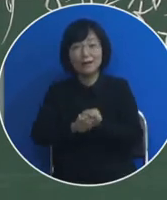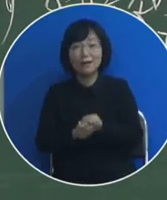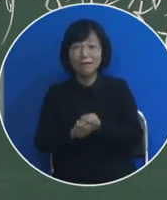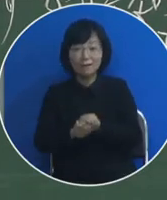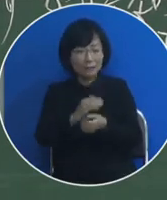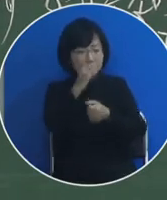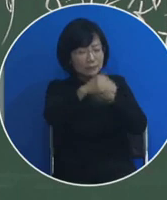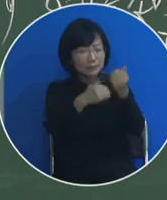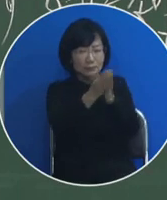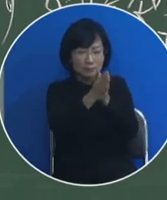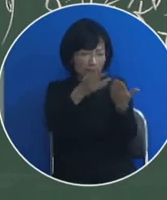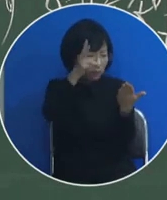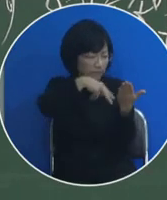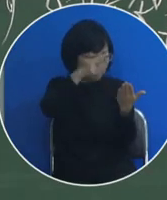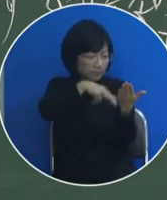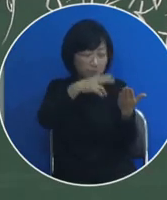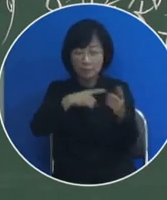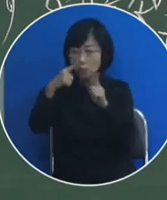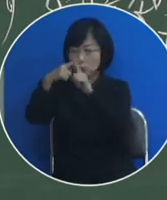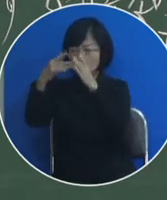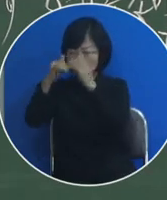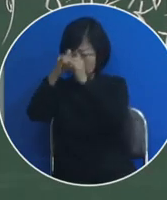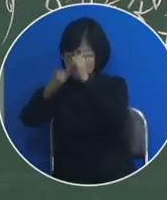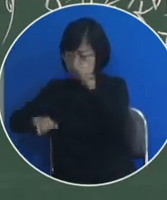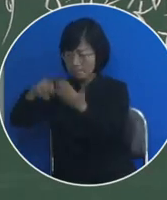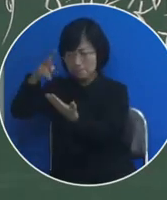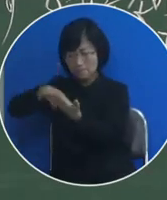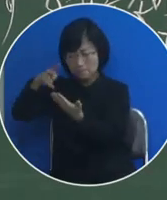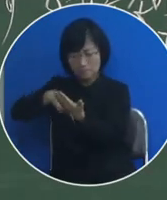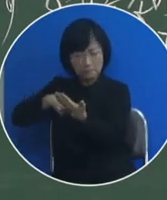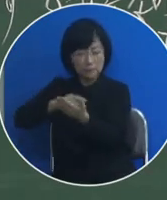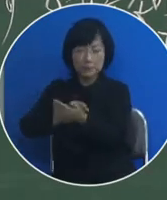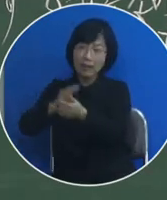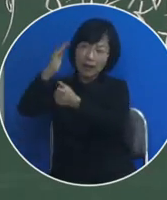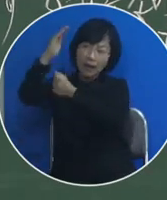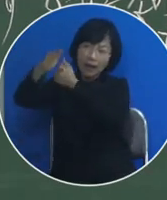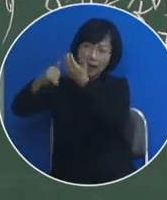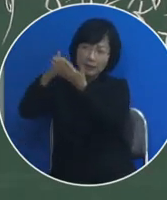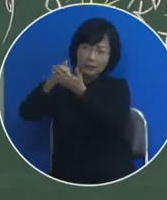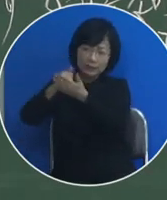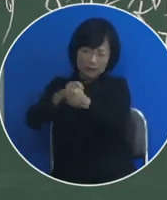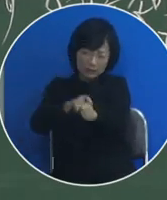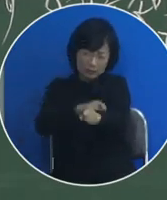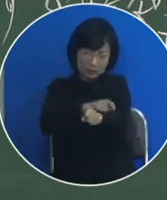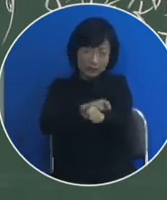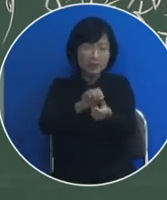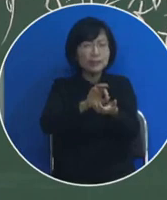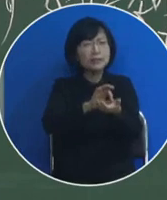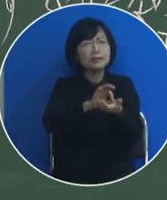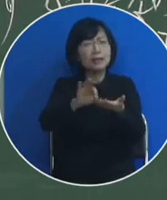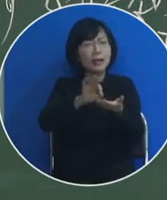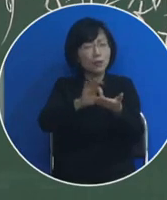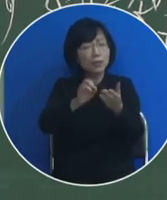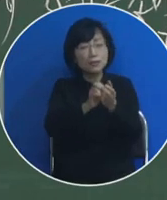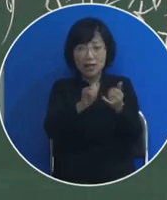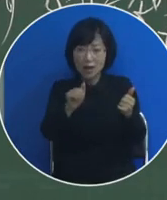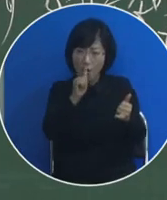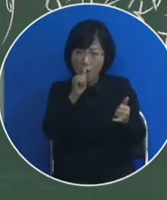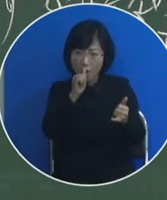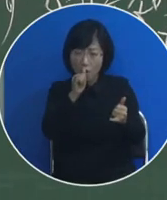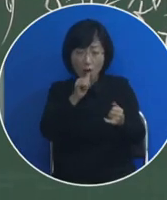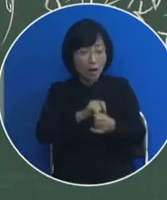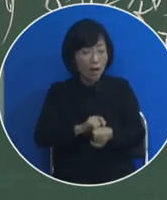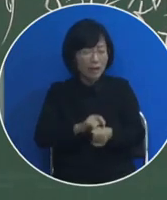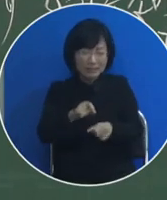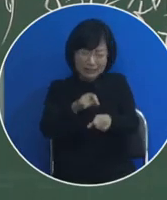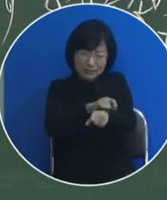쳐다보고 교회사를 보고 하나님이 시대 시대마다 특별하게 쓰신 분들이 있어요. 그 시대가 언제냐는 겁니다. Look at the Bible and look at church